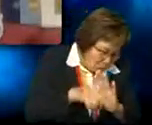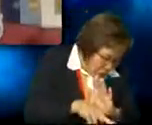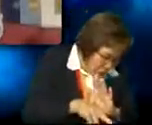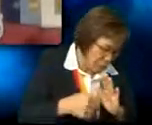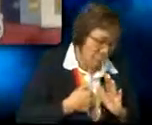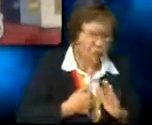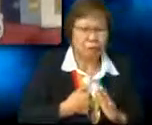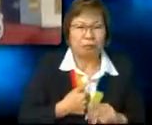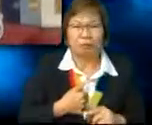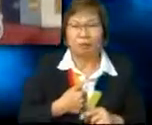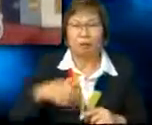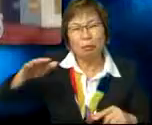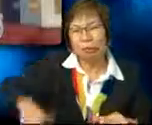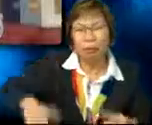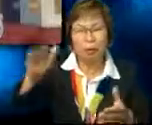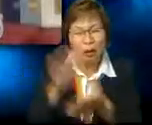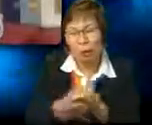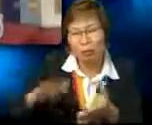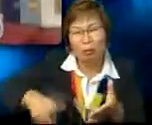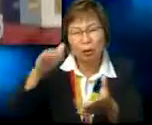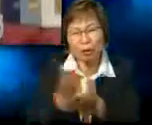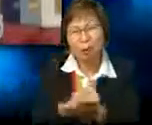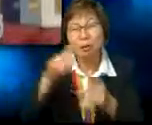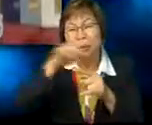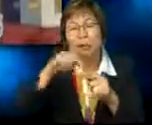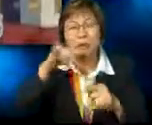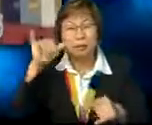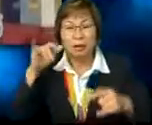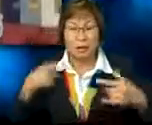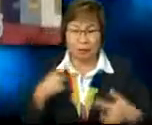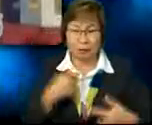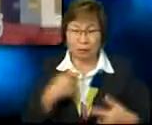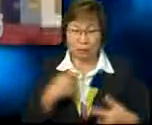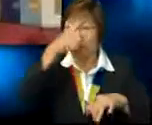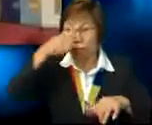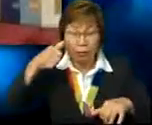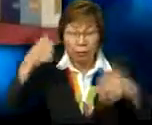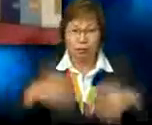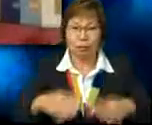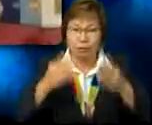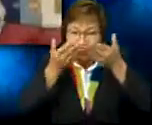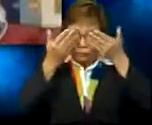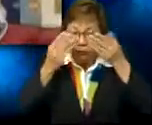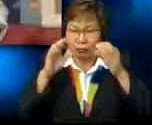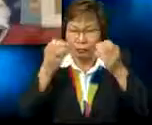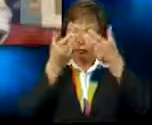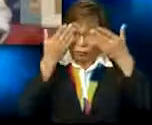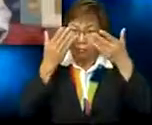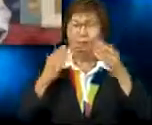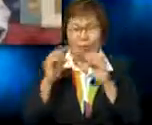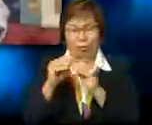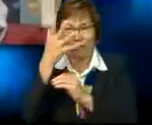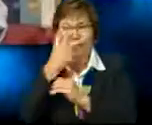diri, dia masih belum rumah tangga. Tetapi semalam kami buat pembedahan, sekarang mata dia dah masuk elok balik, dah nampak lebih